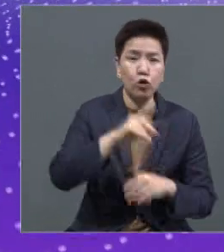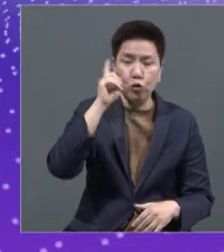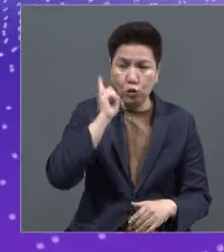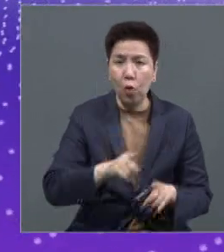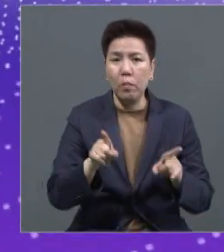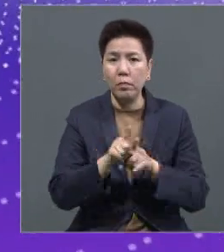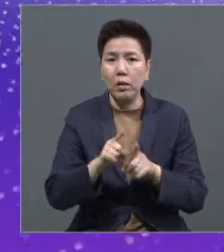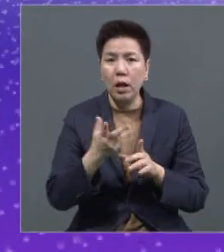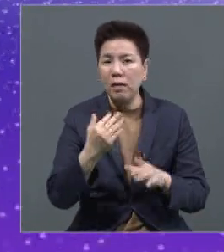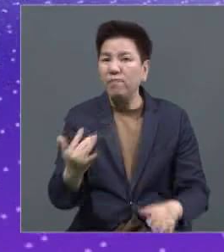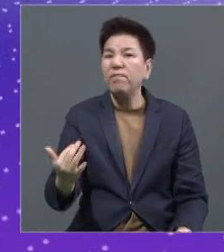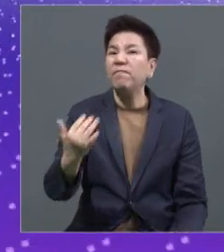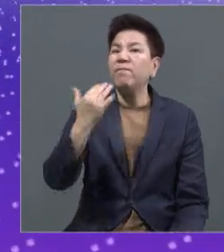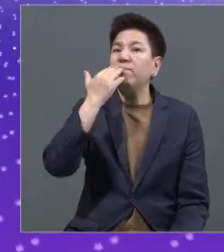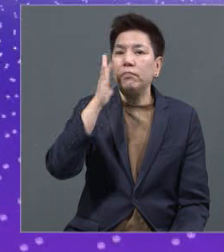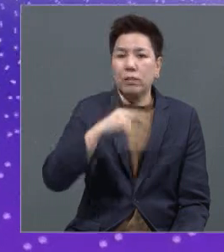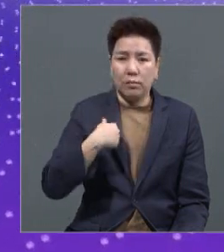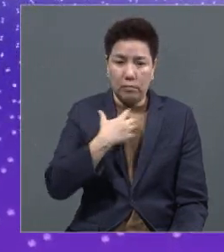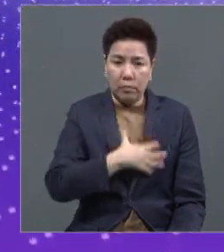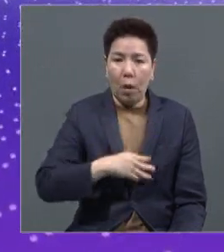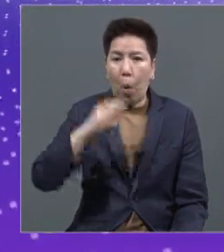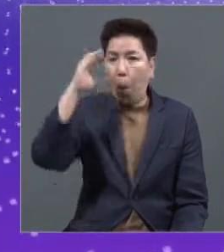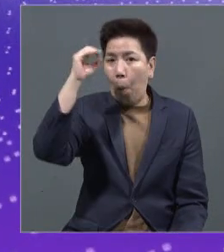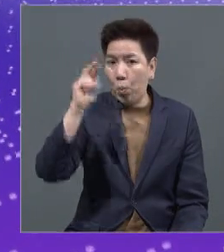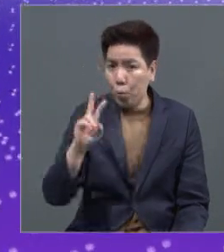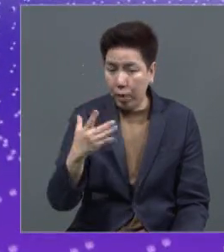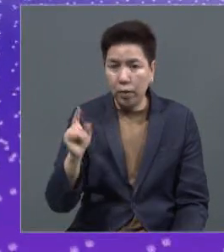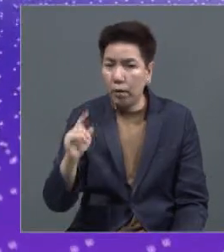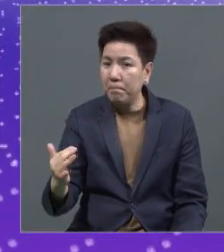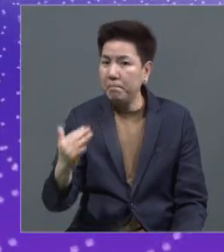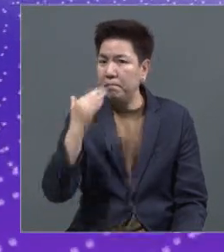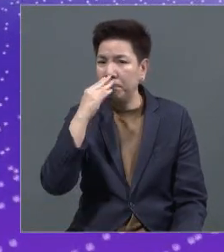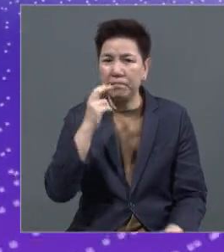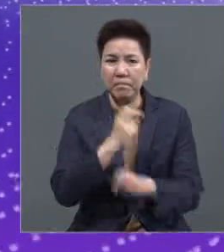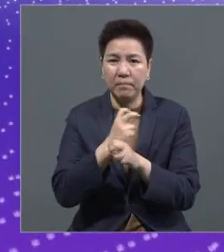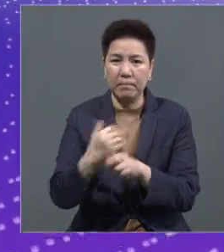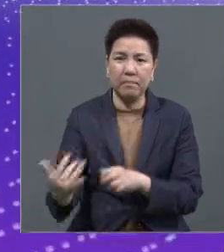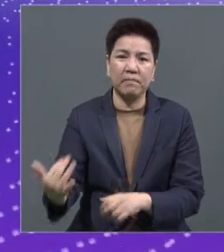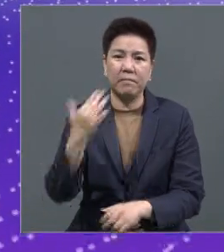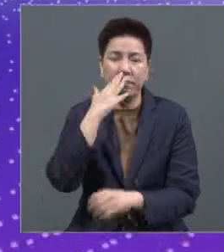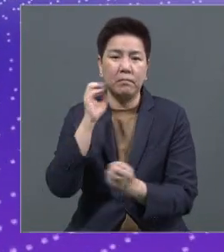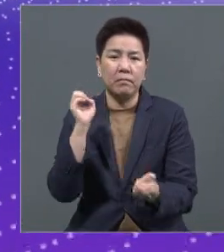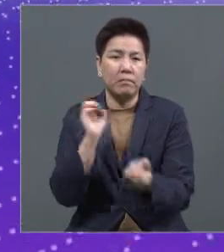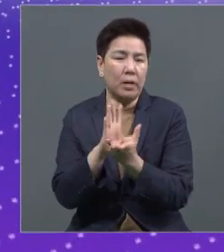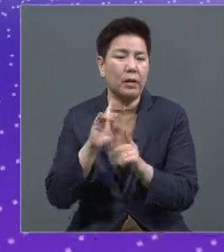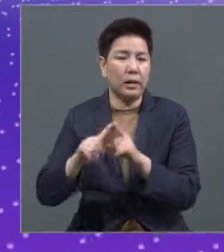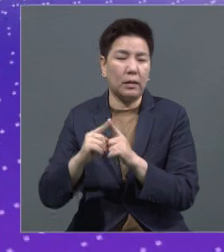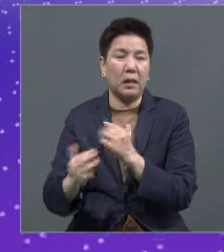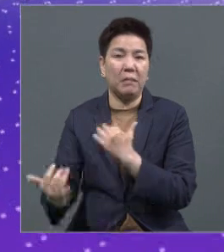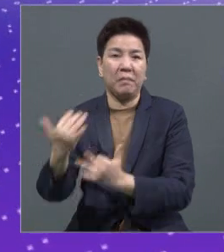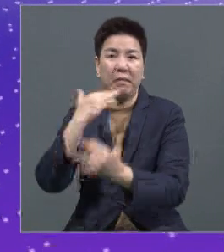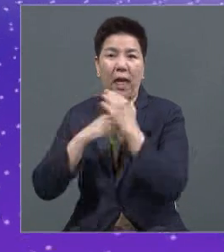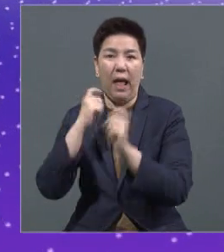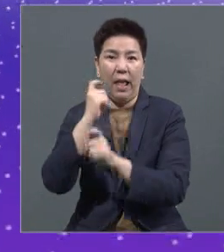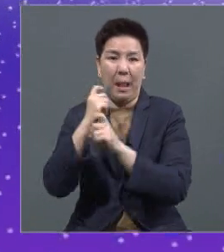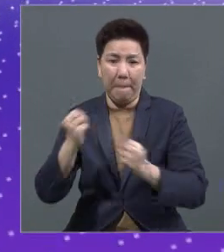หลีกเลี่ยงการสูดควันเพราะร่างกายเราจะขาดออกซิเจนรวมถึงได้รับสารเคมีที่อาจเป็นอันตรายต่อระบบทางเดินหายใจเข้าไปด้วย